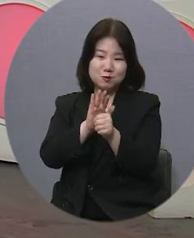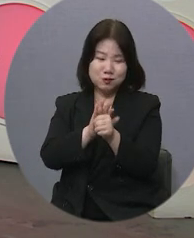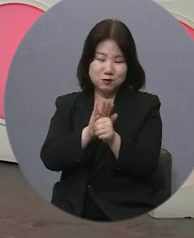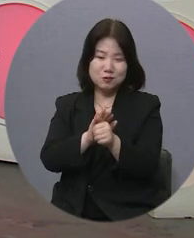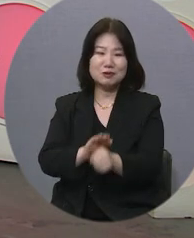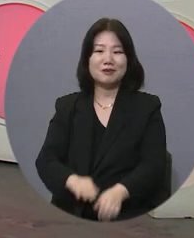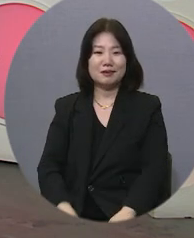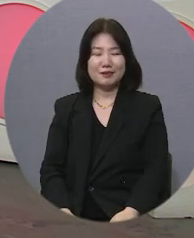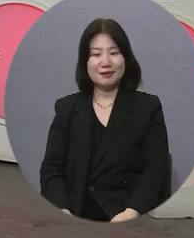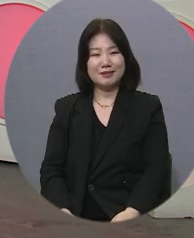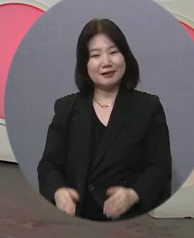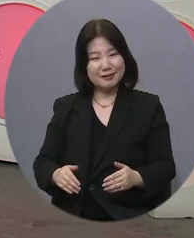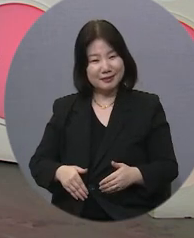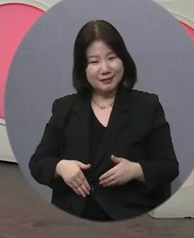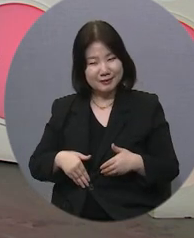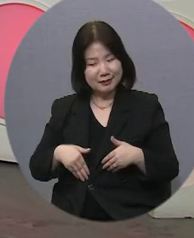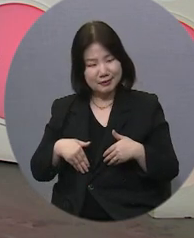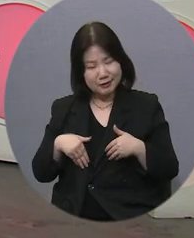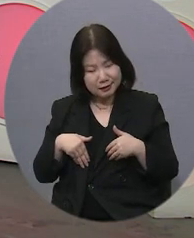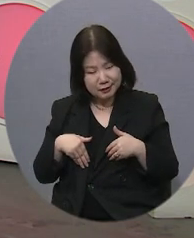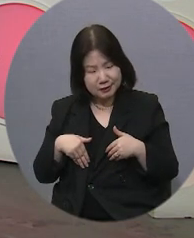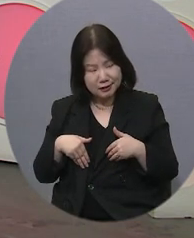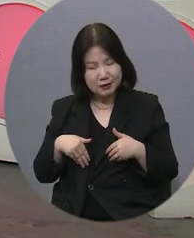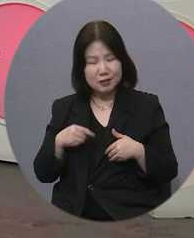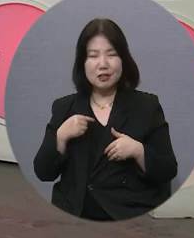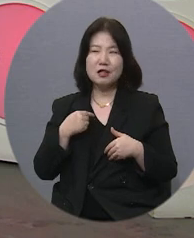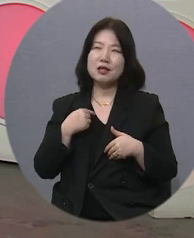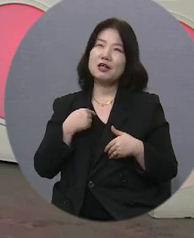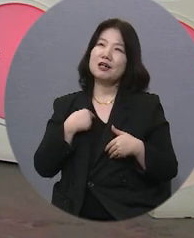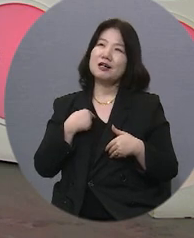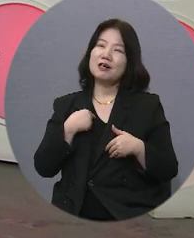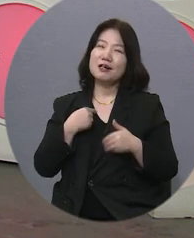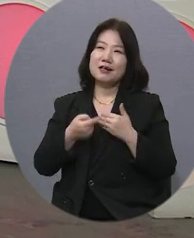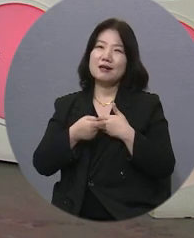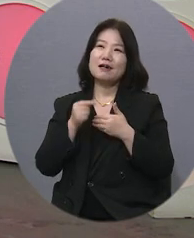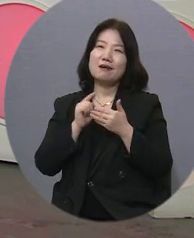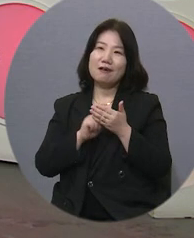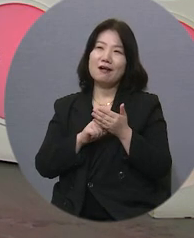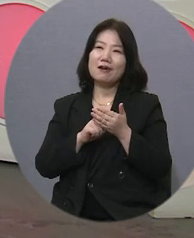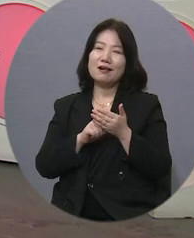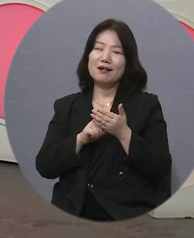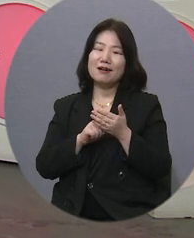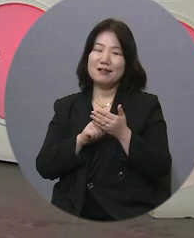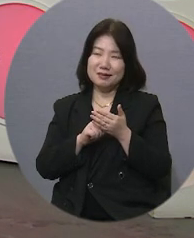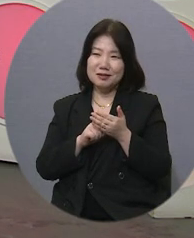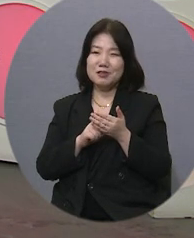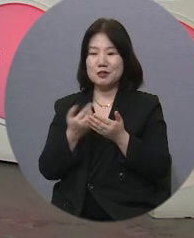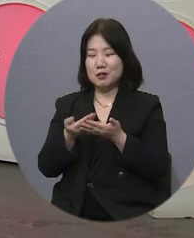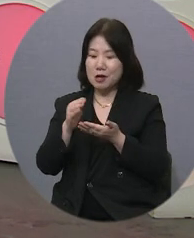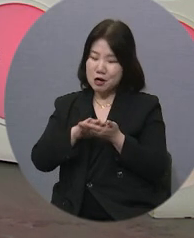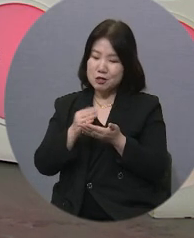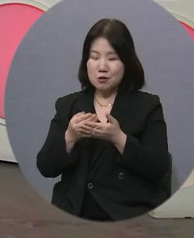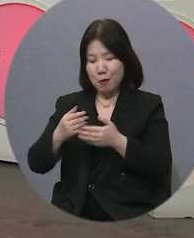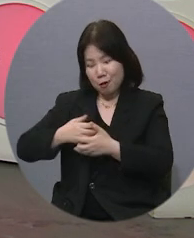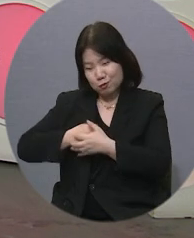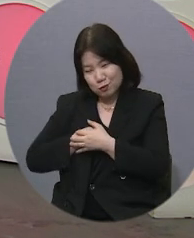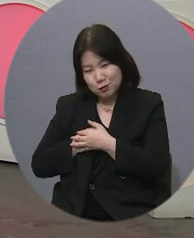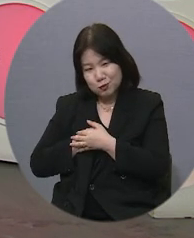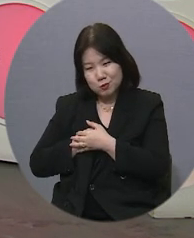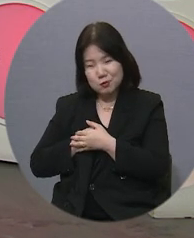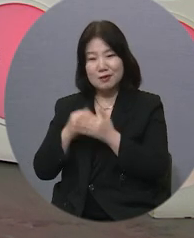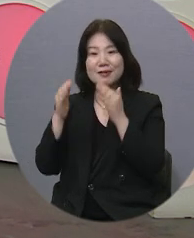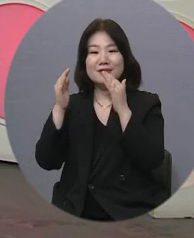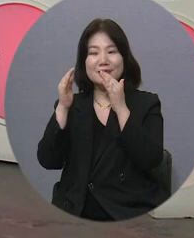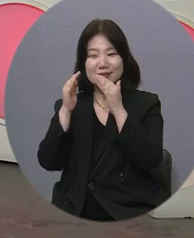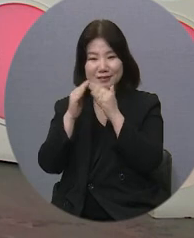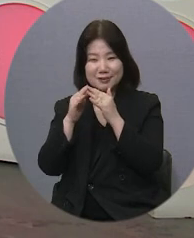주셨고 뜨끈하게 달궈진 가슴팍에 갓 붙인 전을 품에 안고